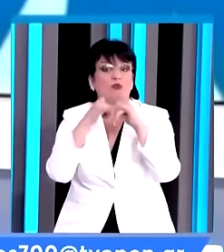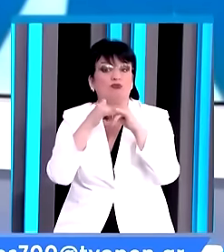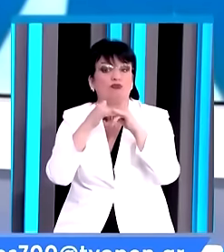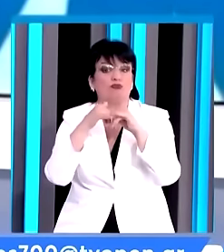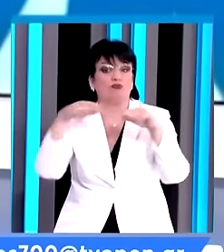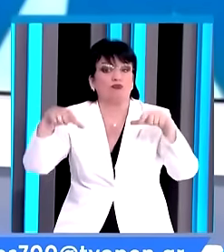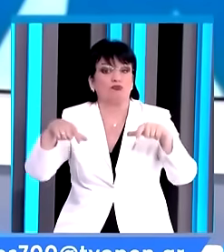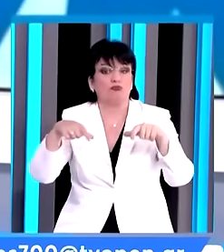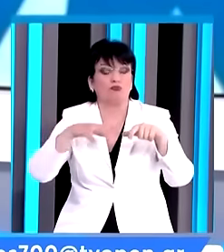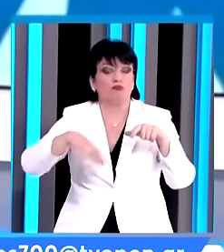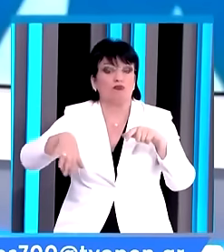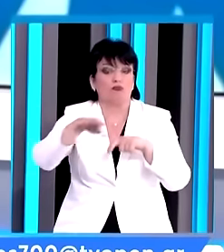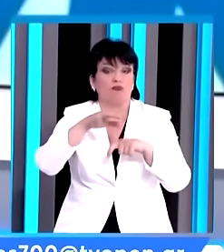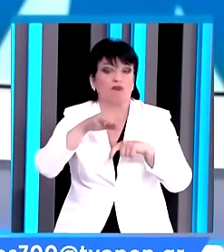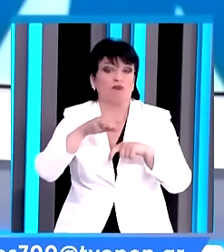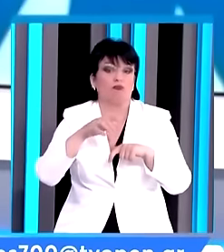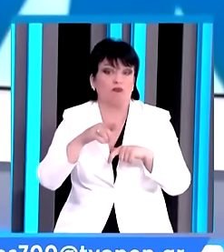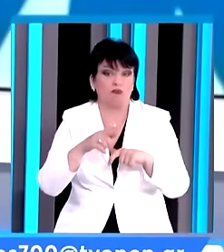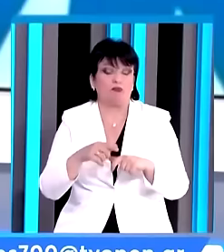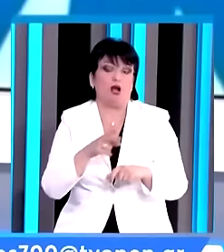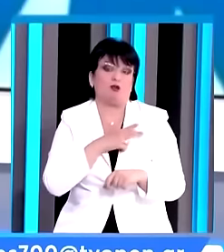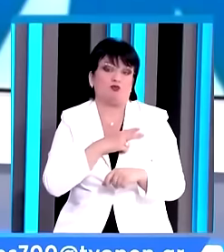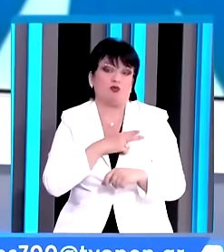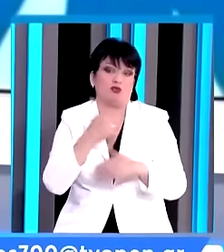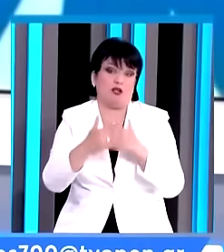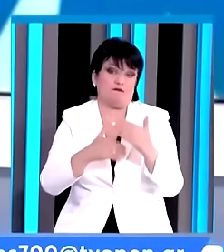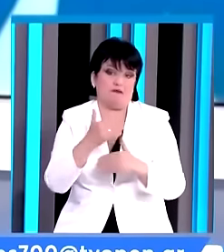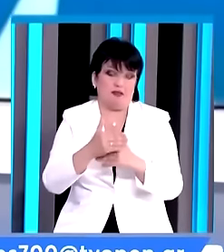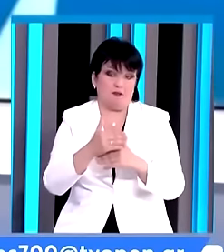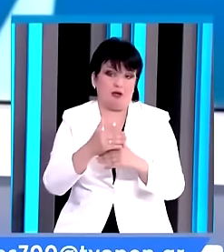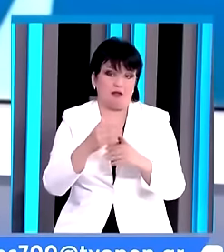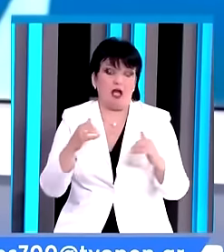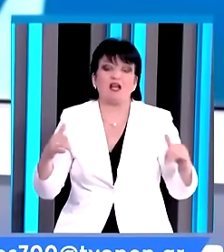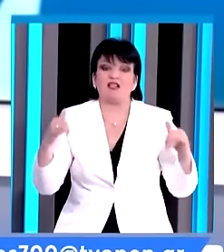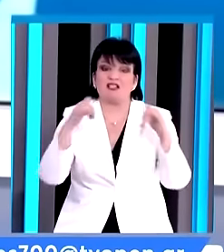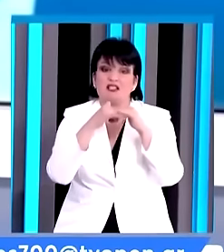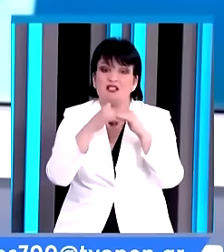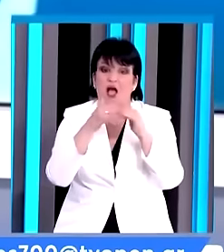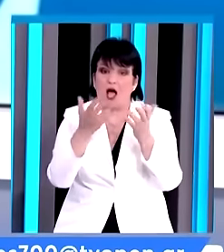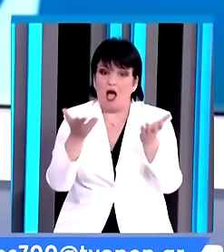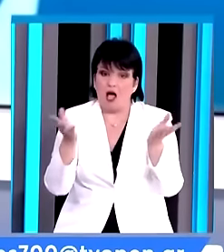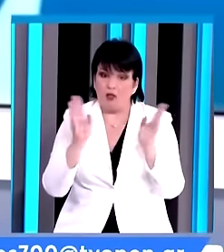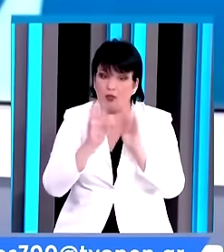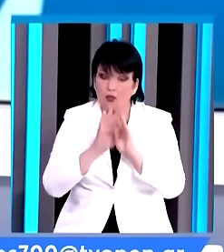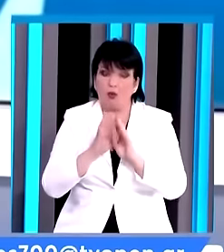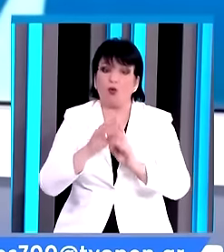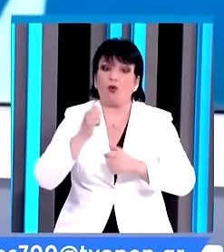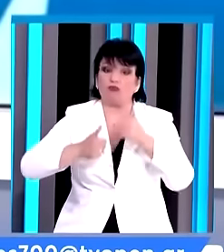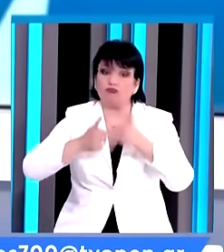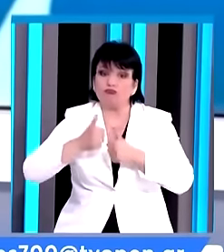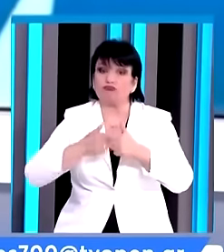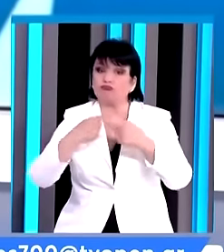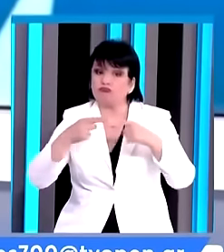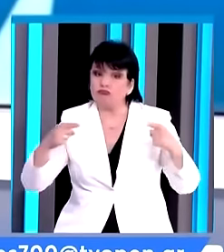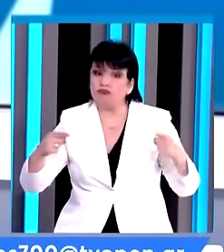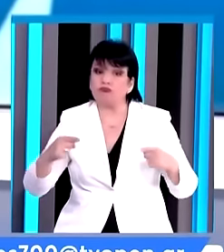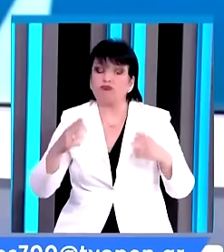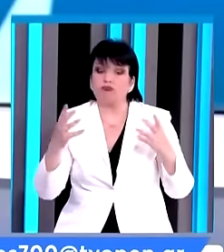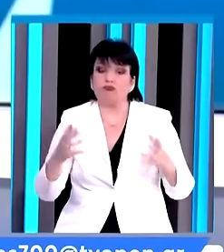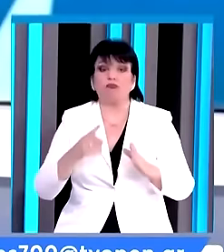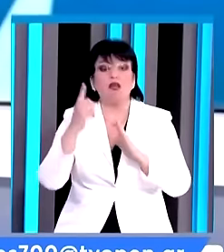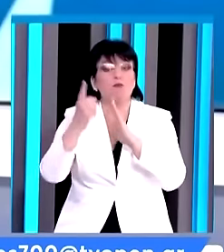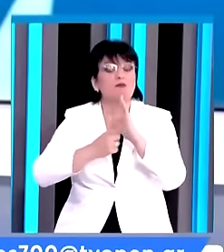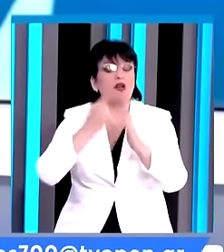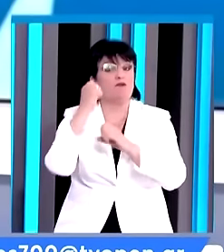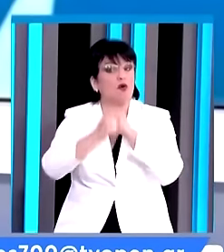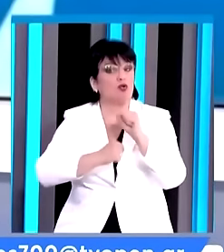αλλά επειδή το ΆΚΑ δεν πρέπει να υπολειτουργεί. Ο στάδιο είναι ένα στάδιο το οποίο μπορεί να υποδεθεί και αγώνες στίβου, αλλά μπορεί να υποδεθεί και αγώνες ποδοσφαίρου. Τουλάχιστον μια φορά